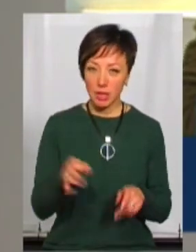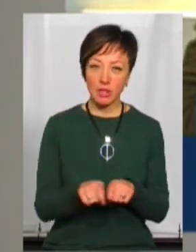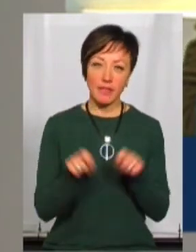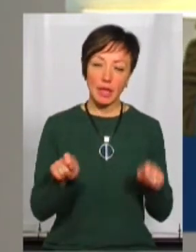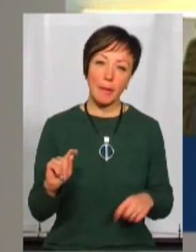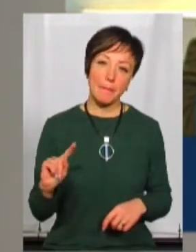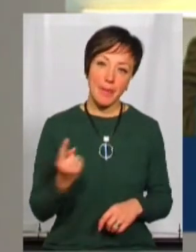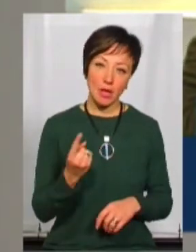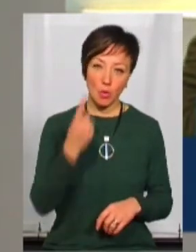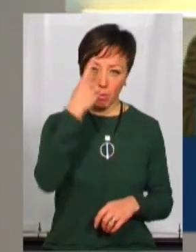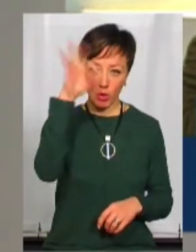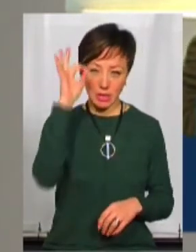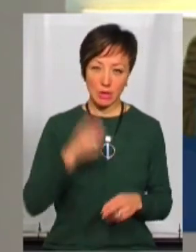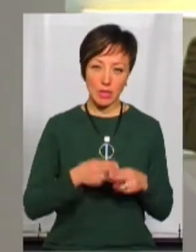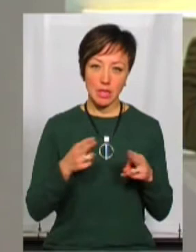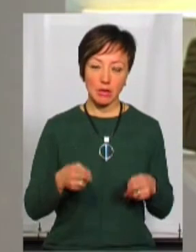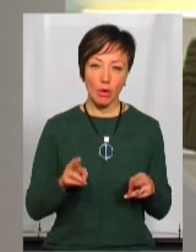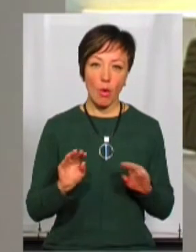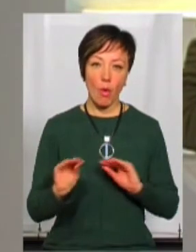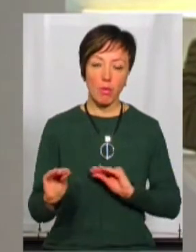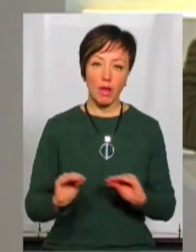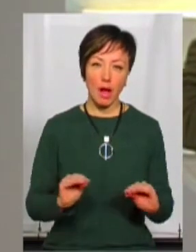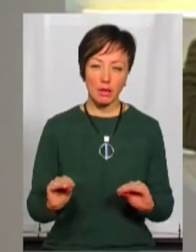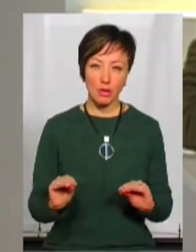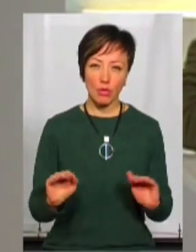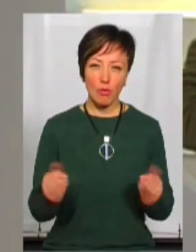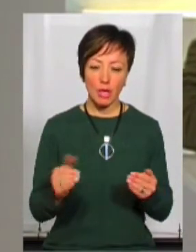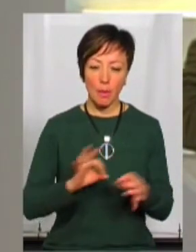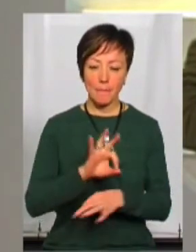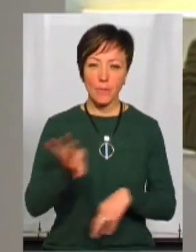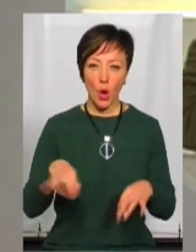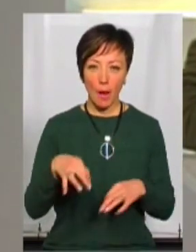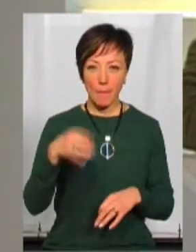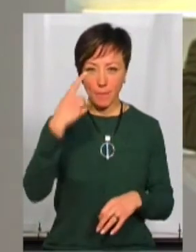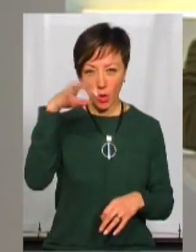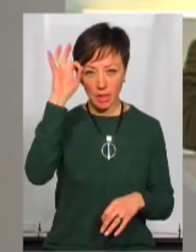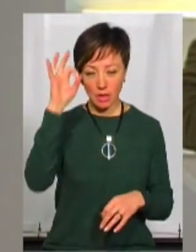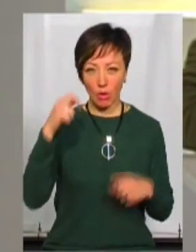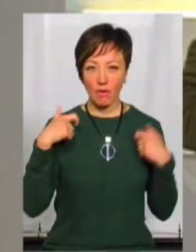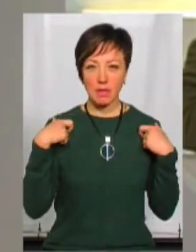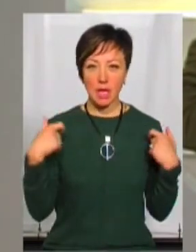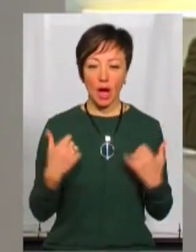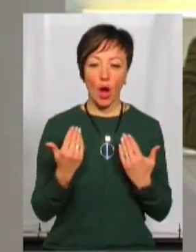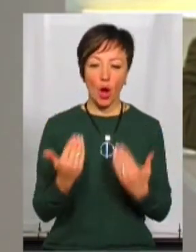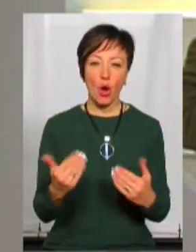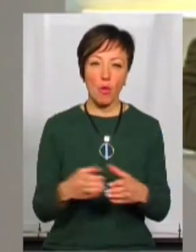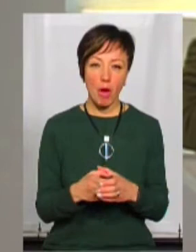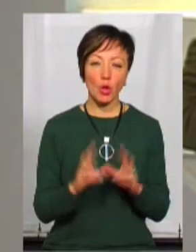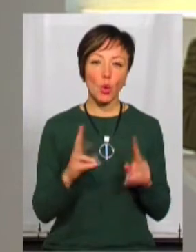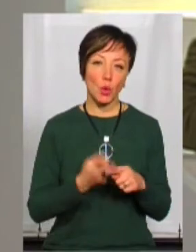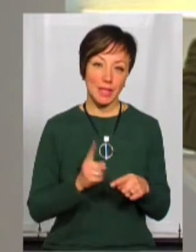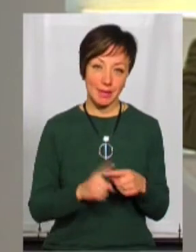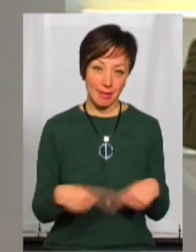відкрили першу поліцейську станцію, обладнану в межах проєкту «Поліцейський офіцер громади». Хто це